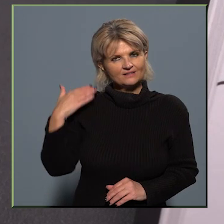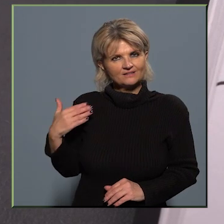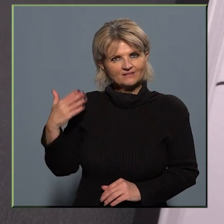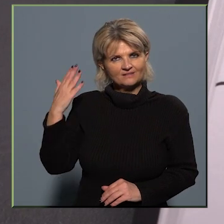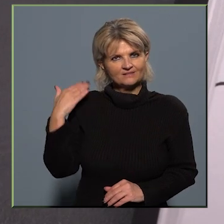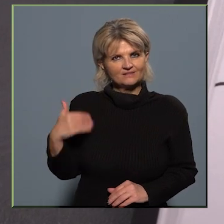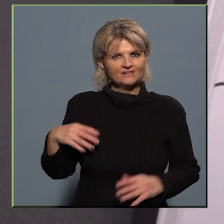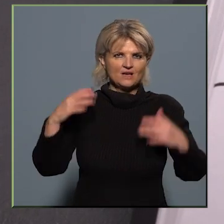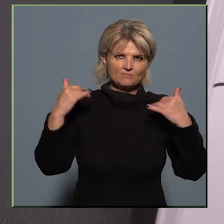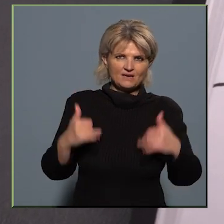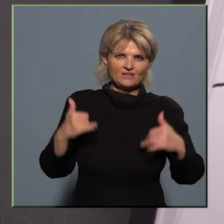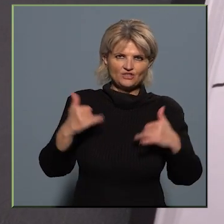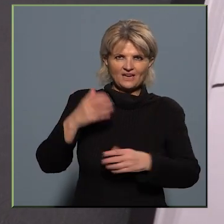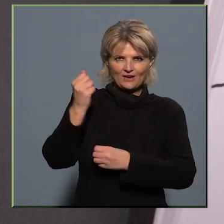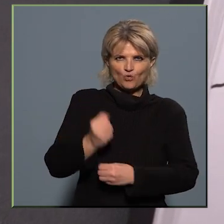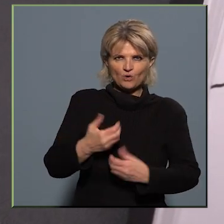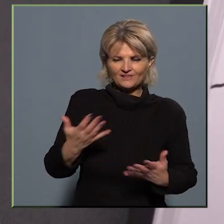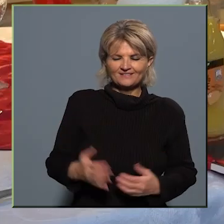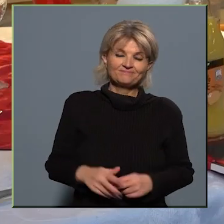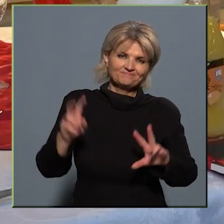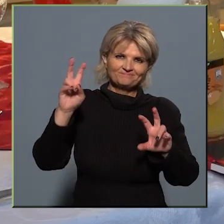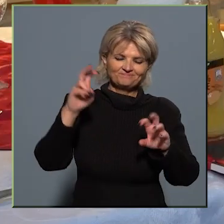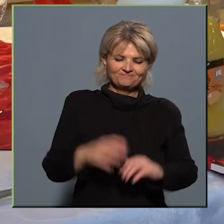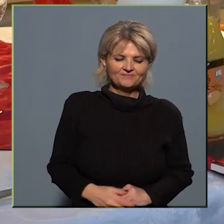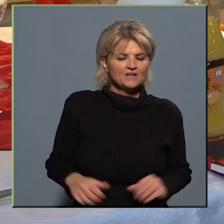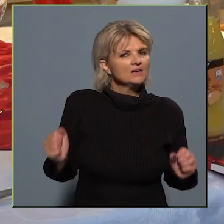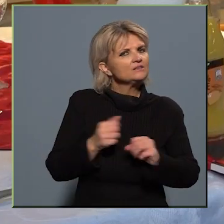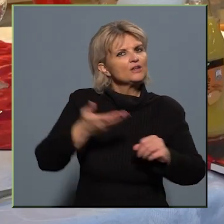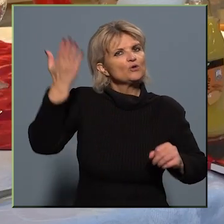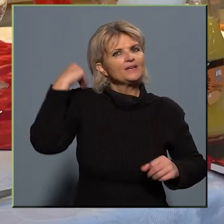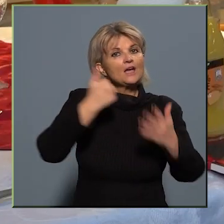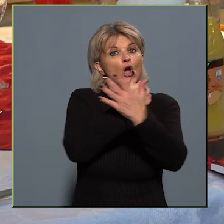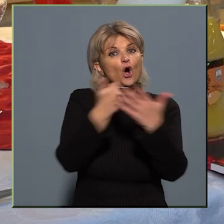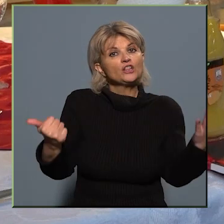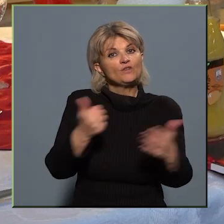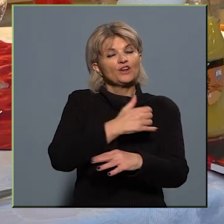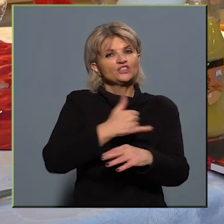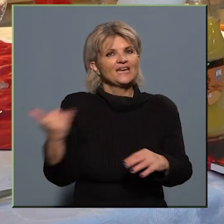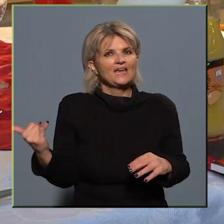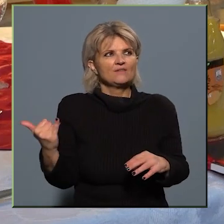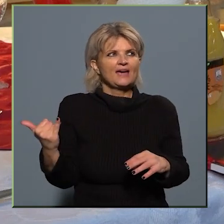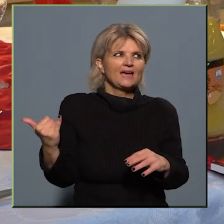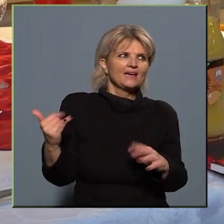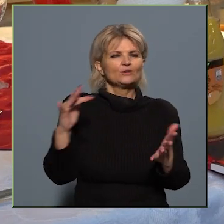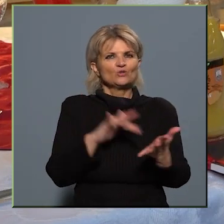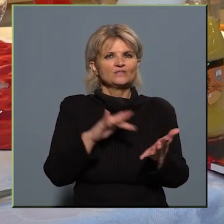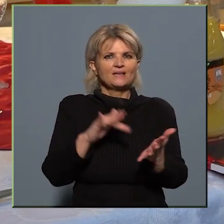mélységes kútjának mélyén? Hát nagyon régre. Ez ugye a 60-as évek